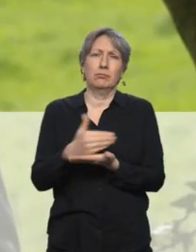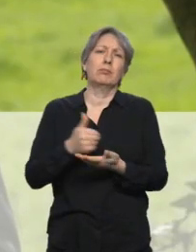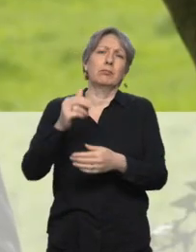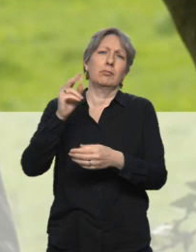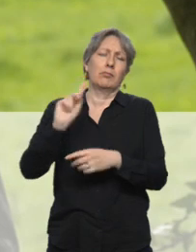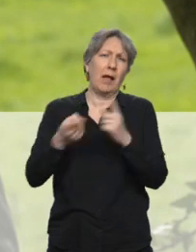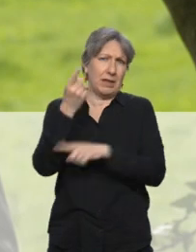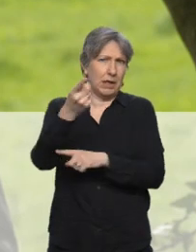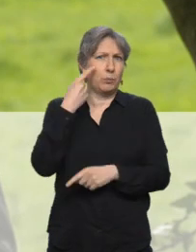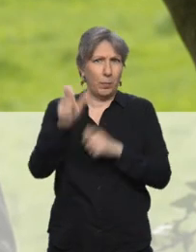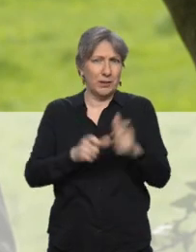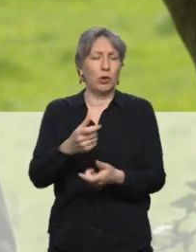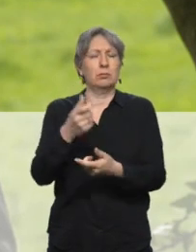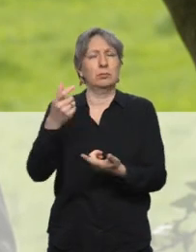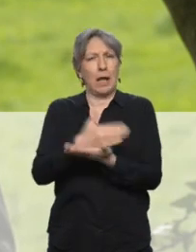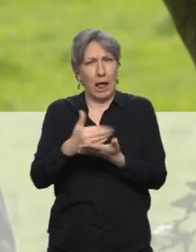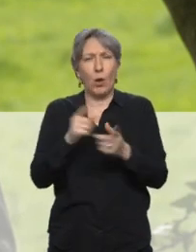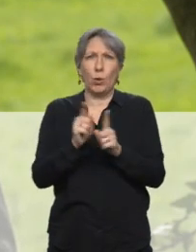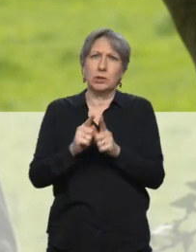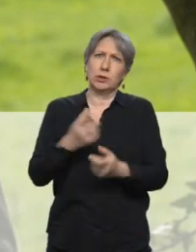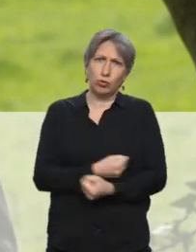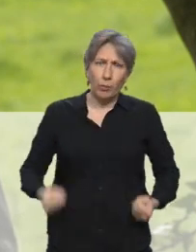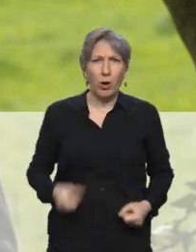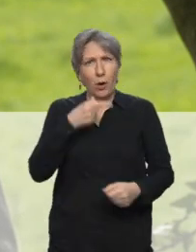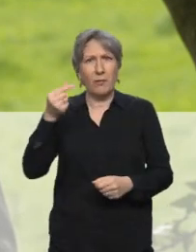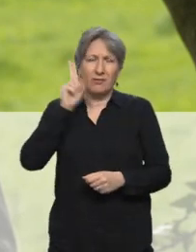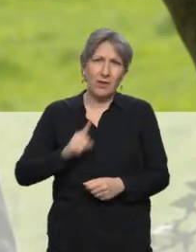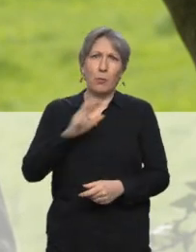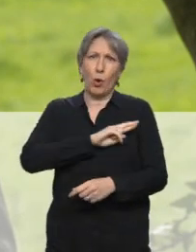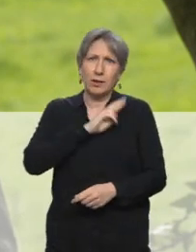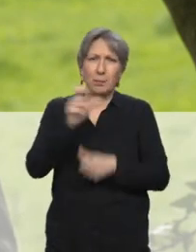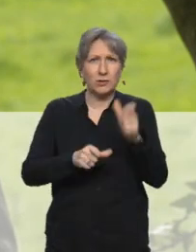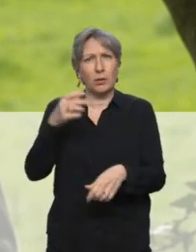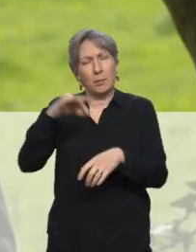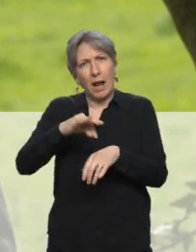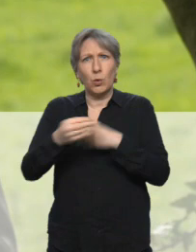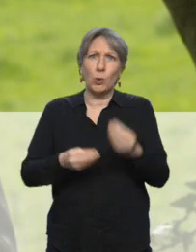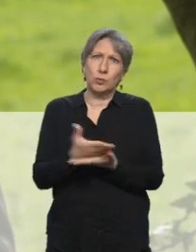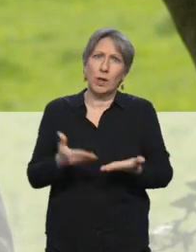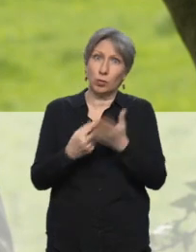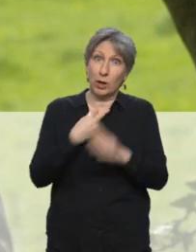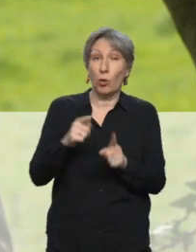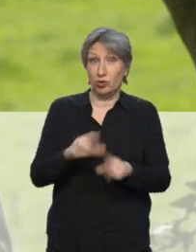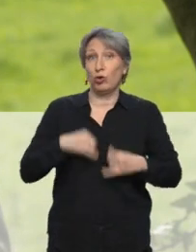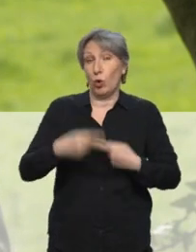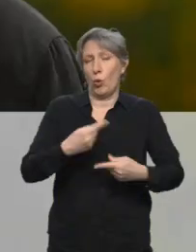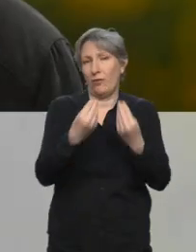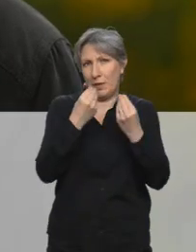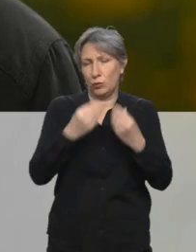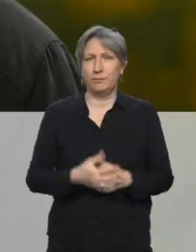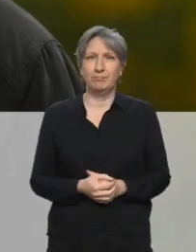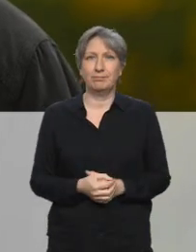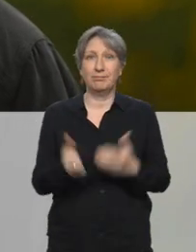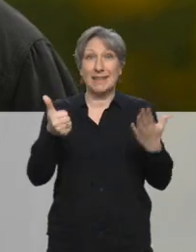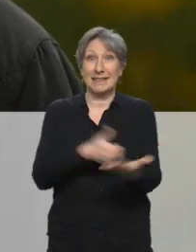les salariés, bien sûr, mais aussi pour les chômeurs, les chômeuses, les retraités, les personnes malades ou en situation de handicap et les jeunes en formation. Près